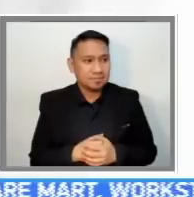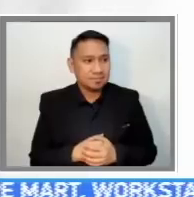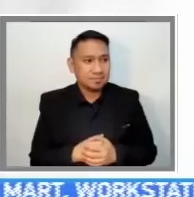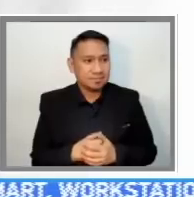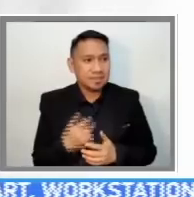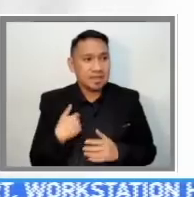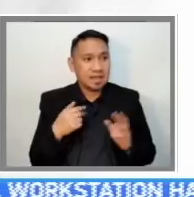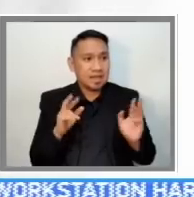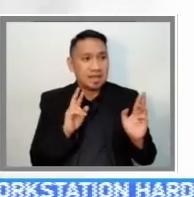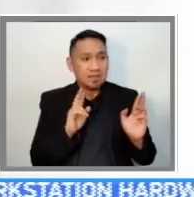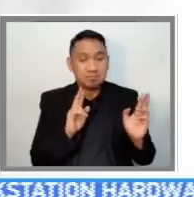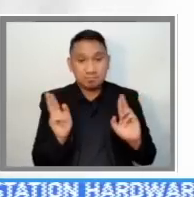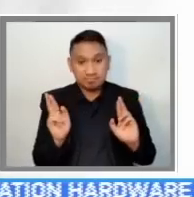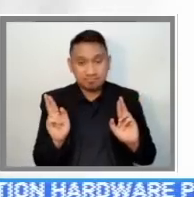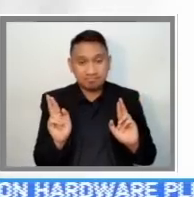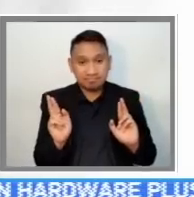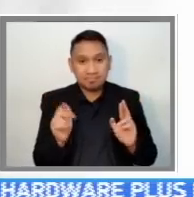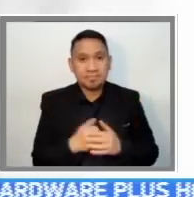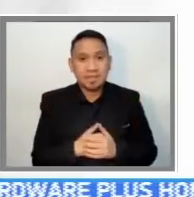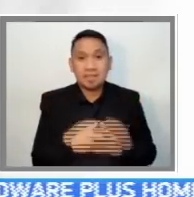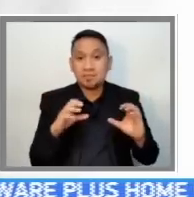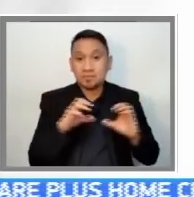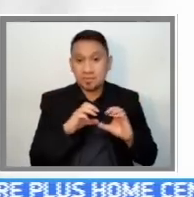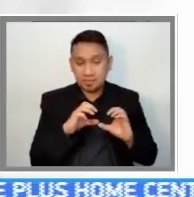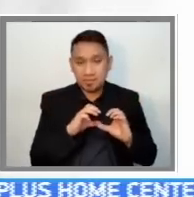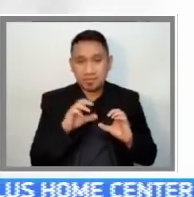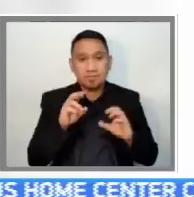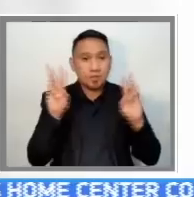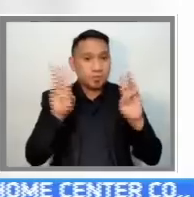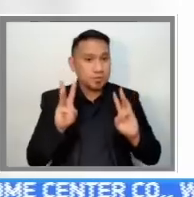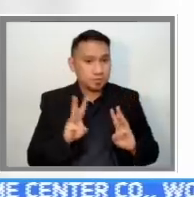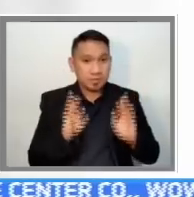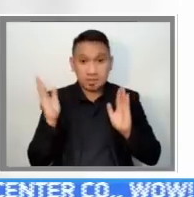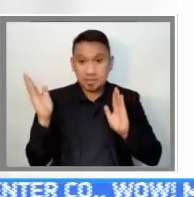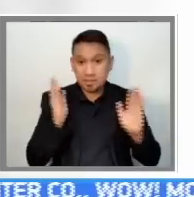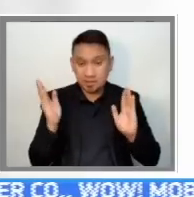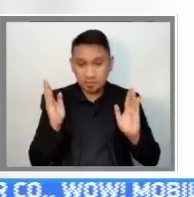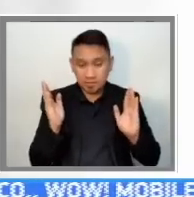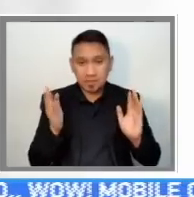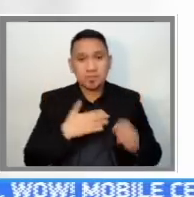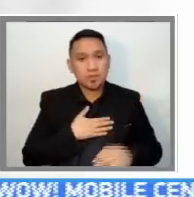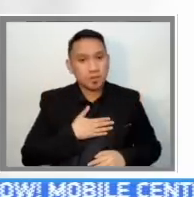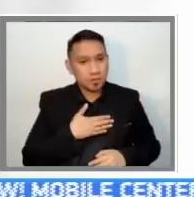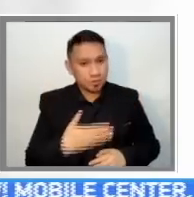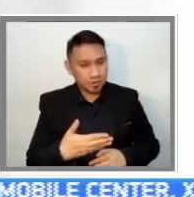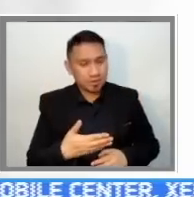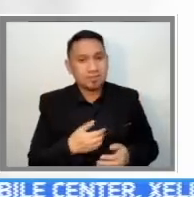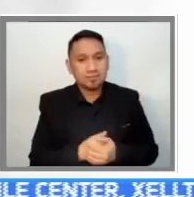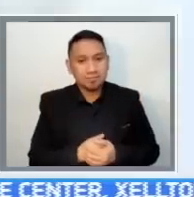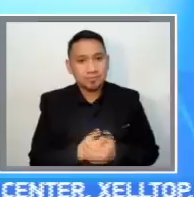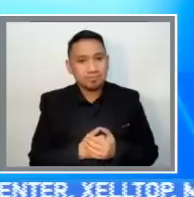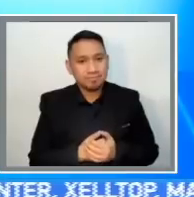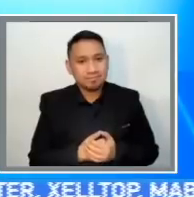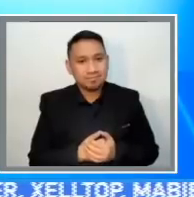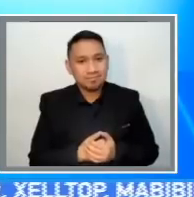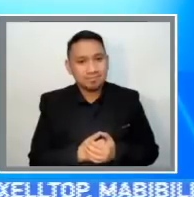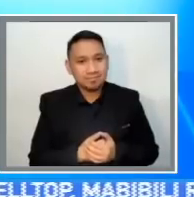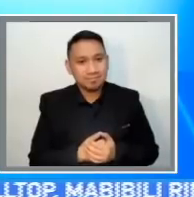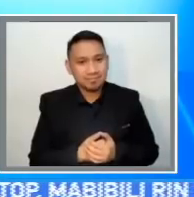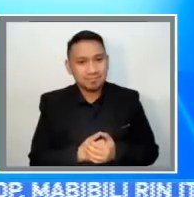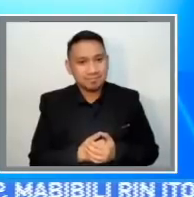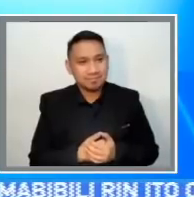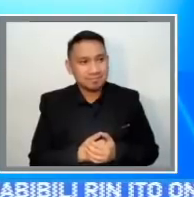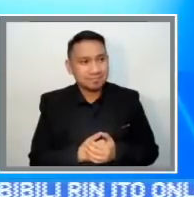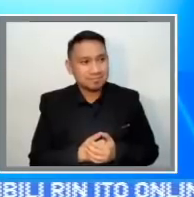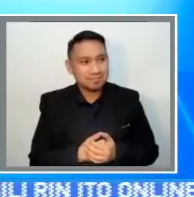ready! GMA Weather, serbisyong totoo ng GMA News.